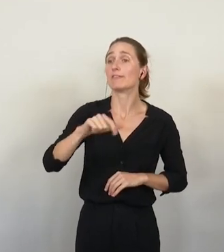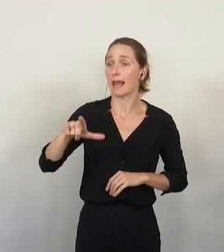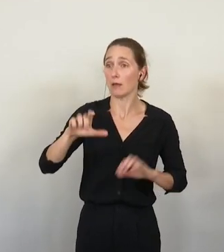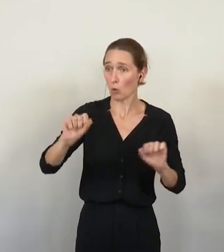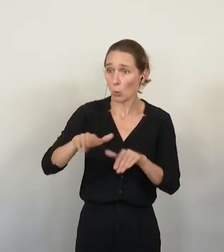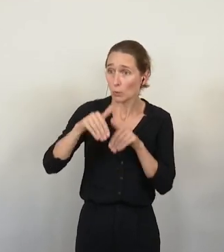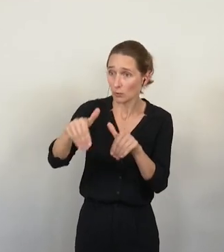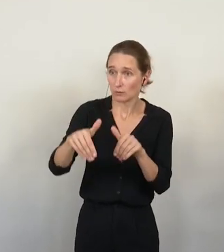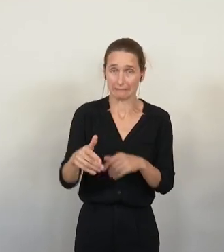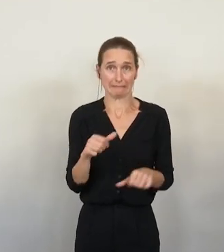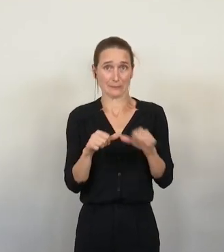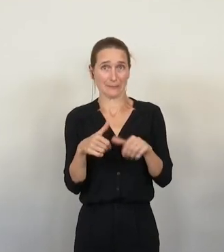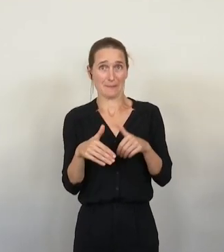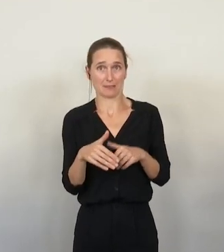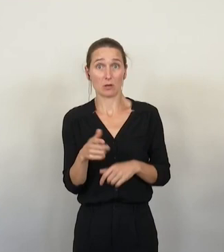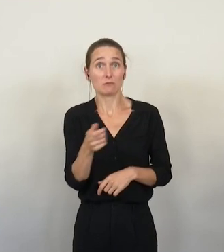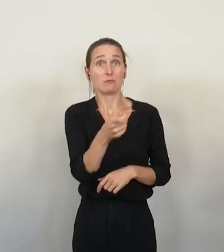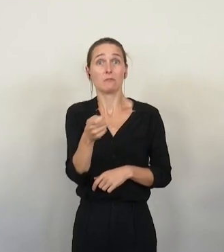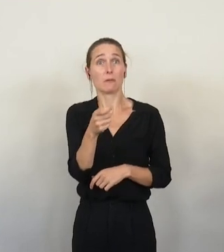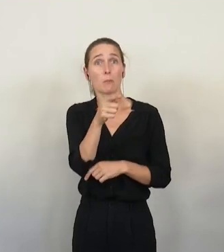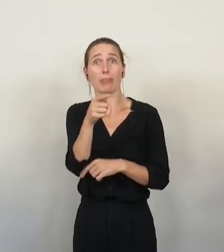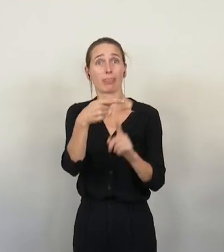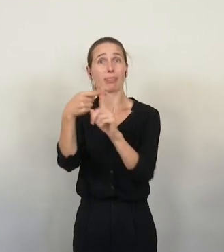ça marche j'ai le